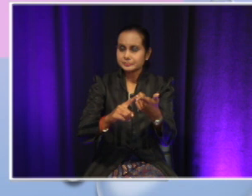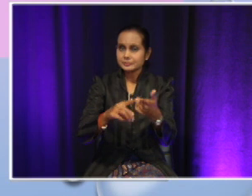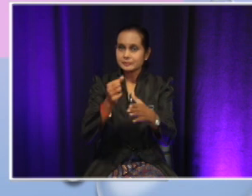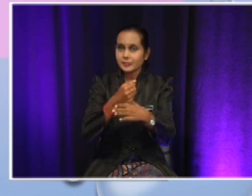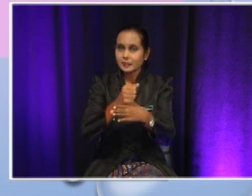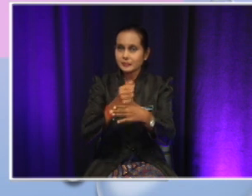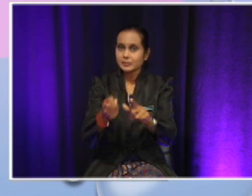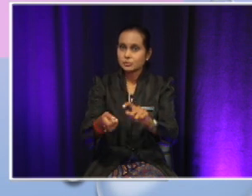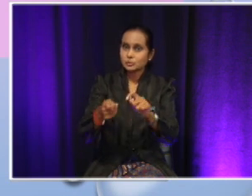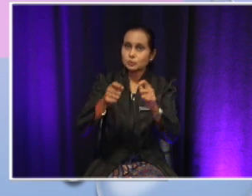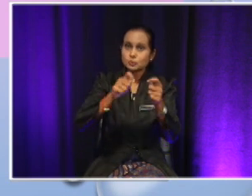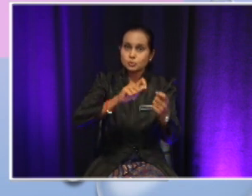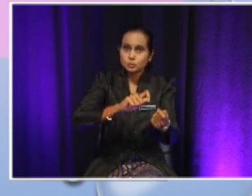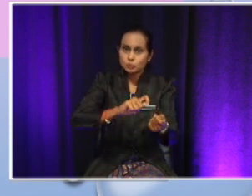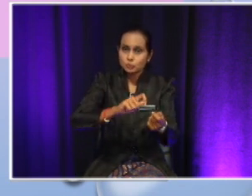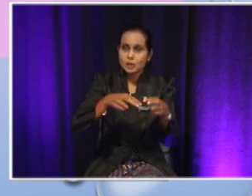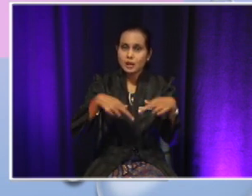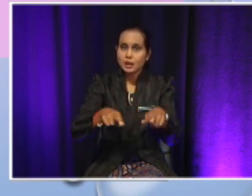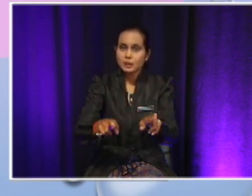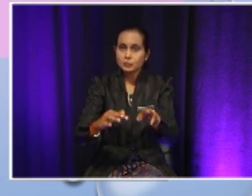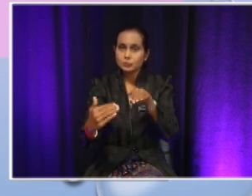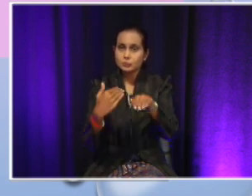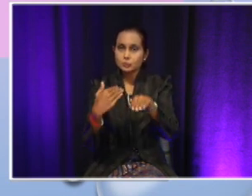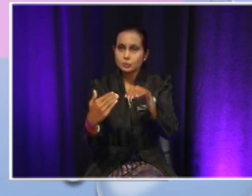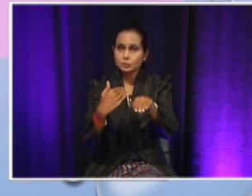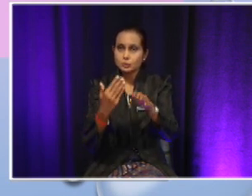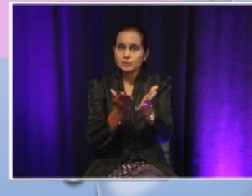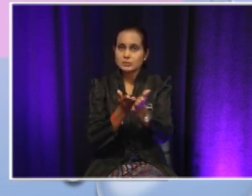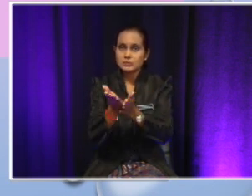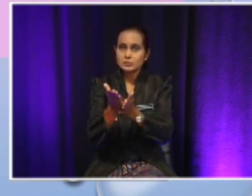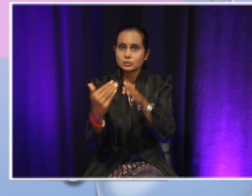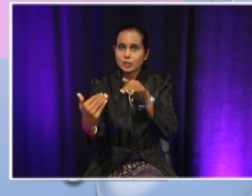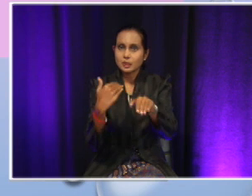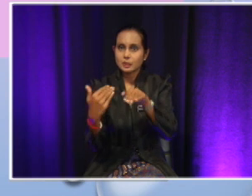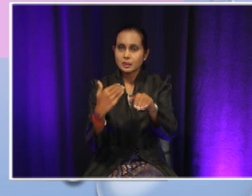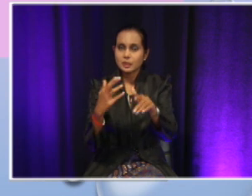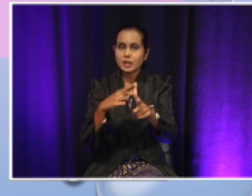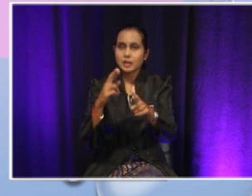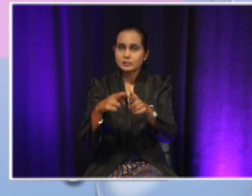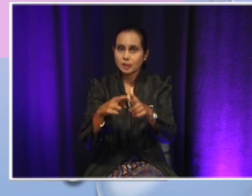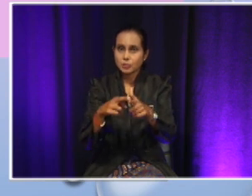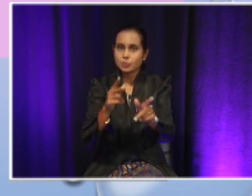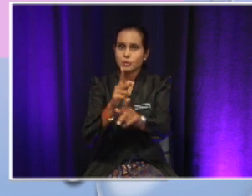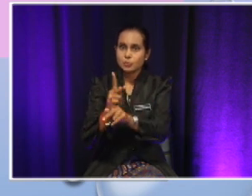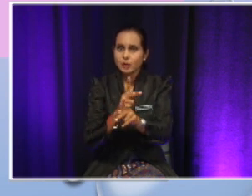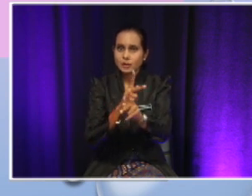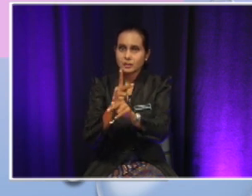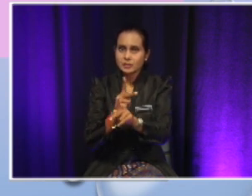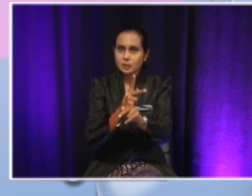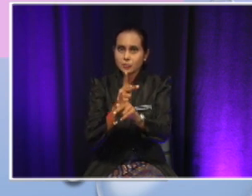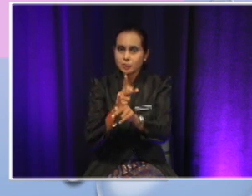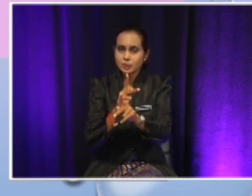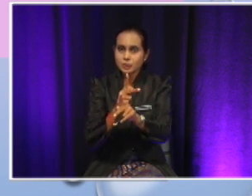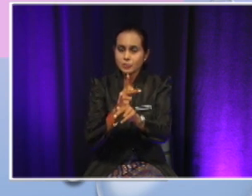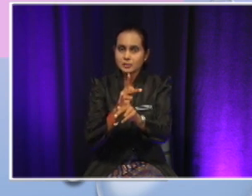Antara menukarkan arus ulang-alik, arus terus kepada arus ulang-alik ataupun mengawal pengaliran arus